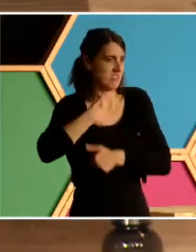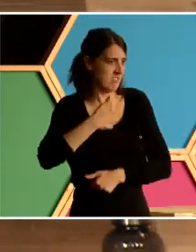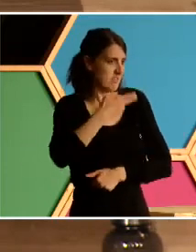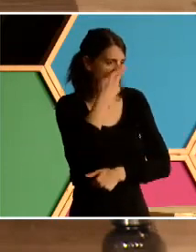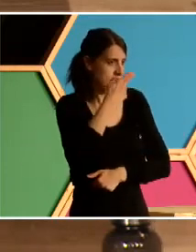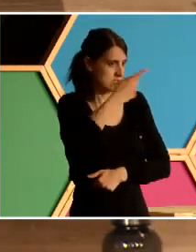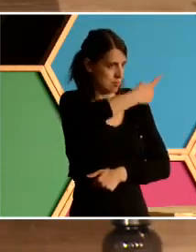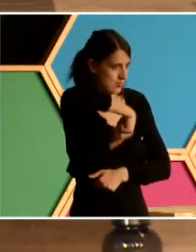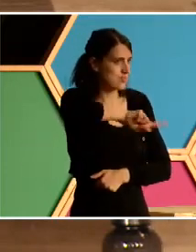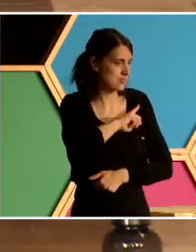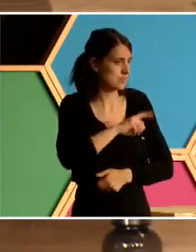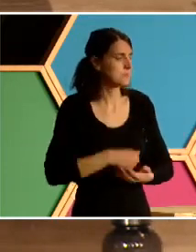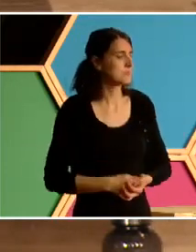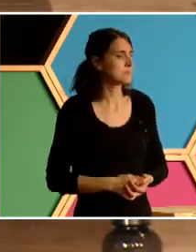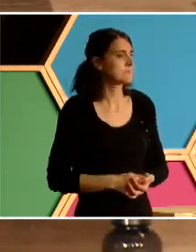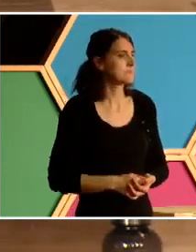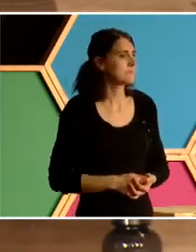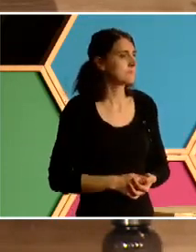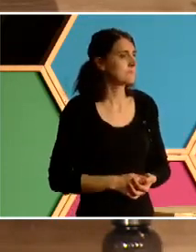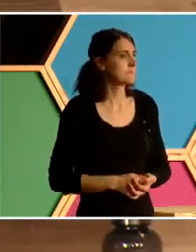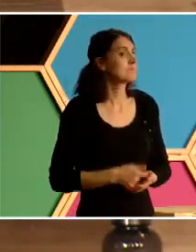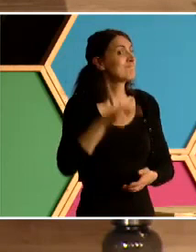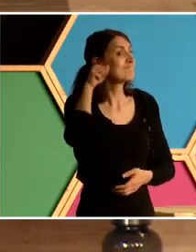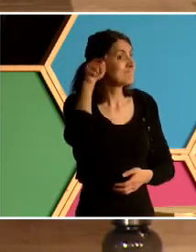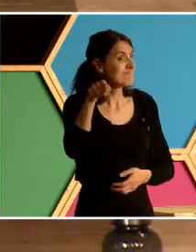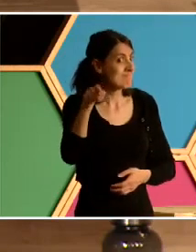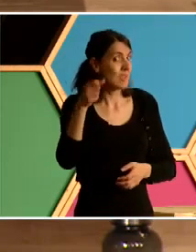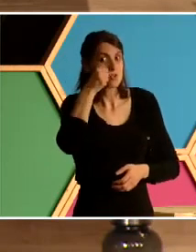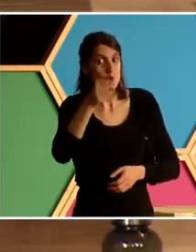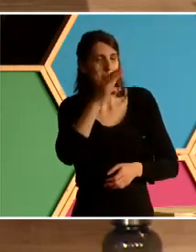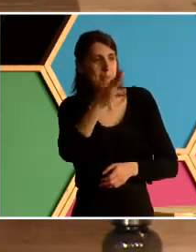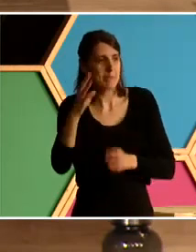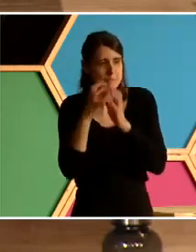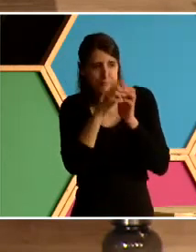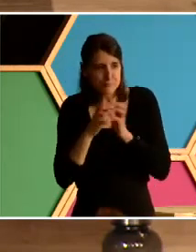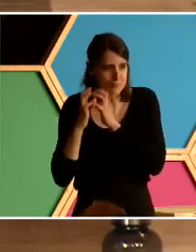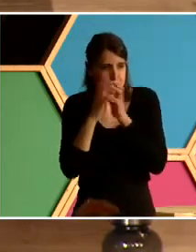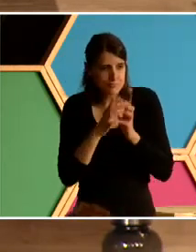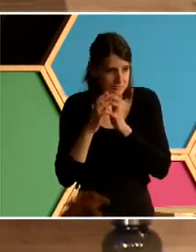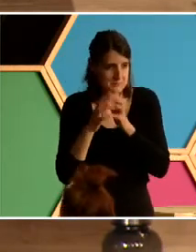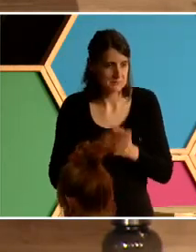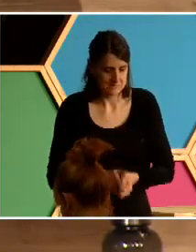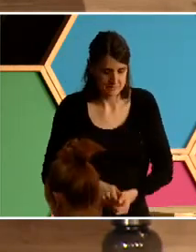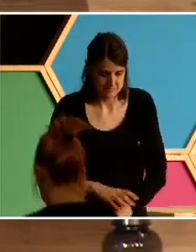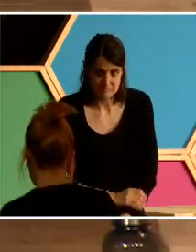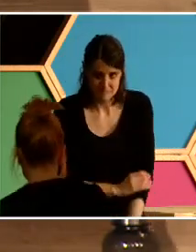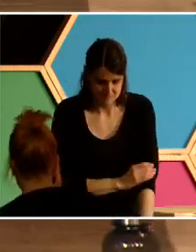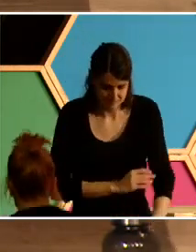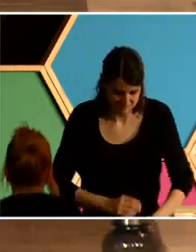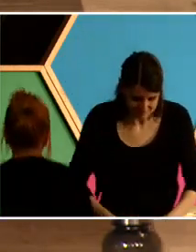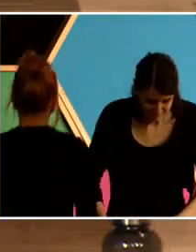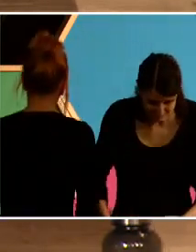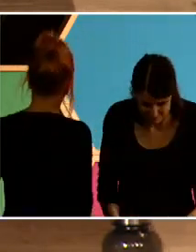dir la deutocràcia. I allà és on estaven ells. Per això no ens ha d'estranyar quan sentim aquesta setmana a